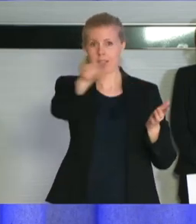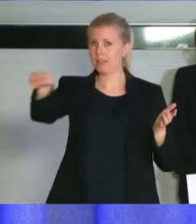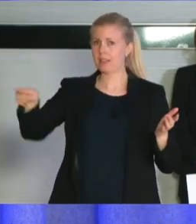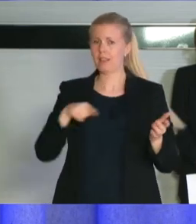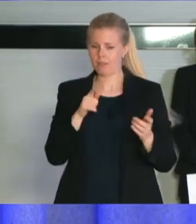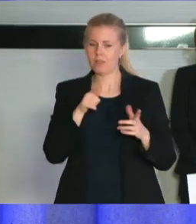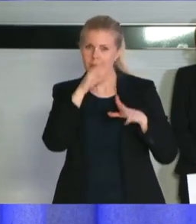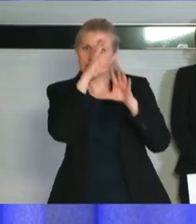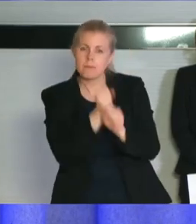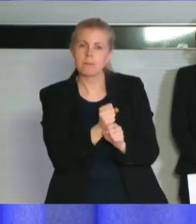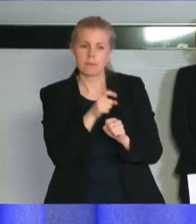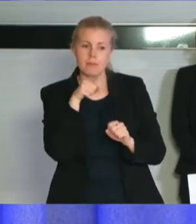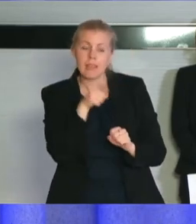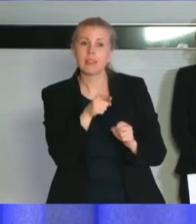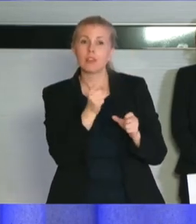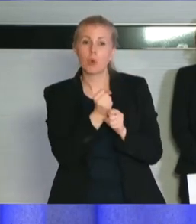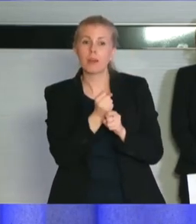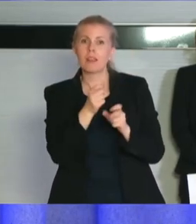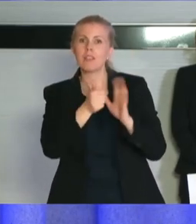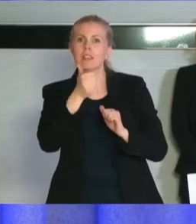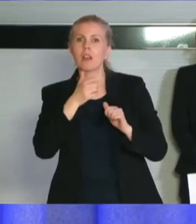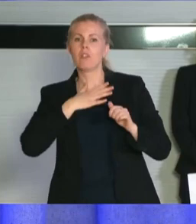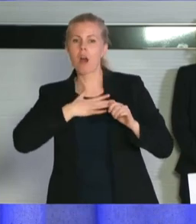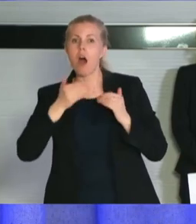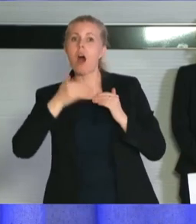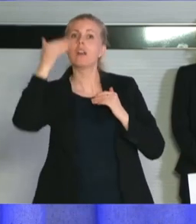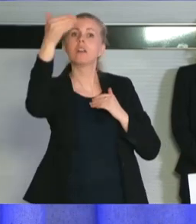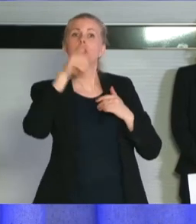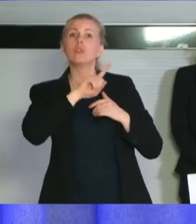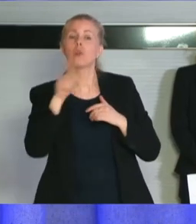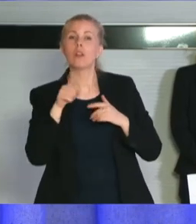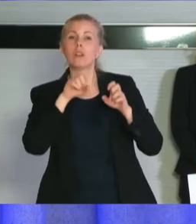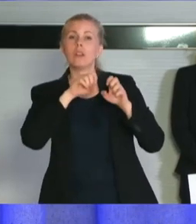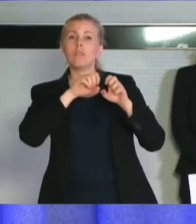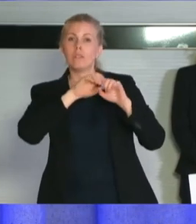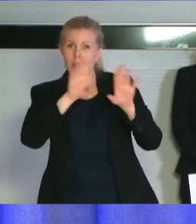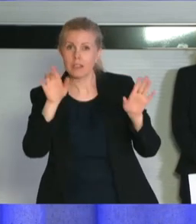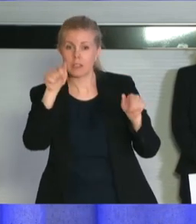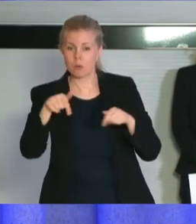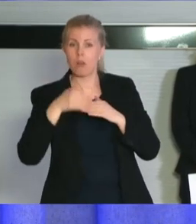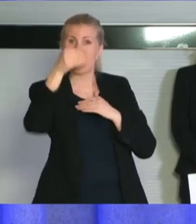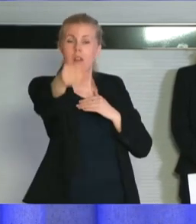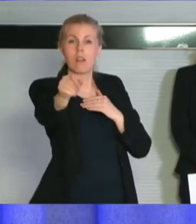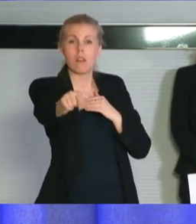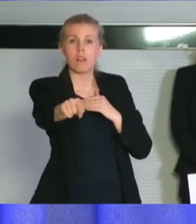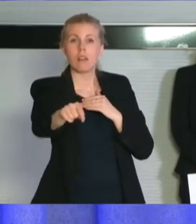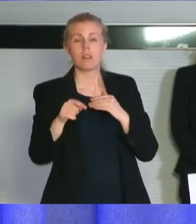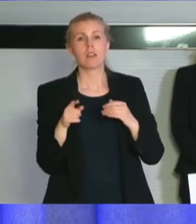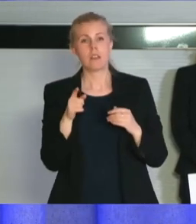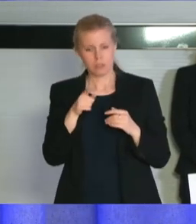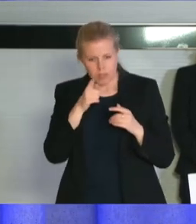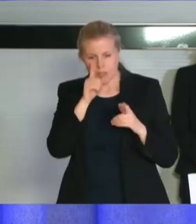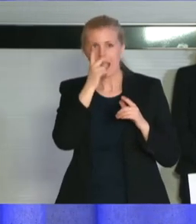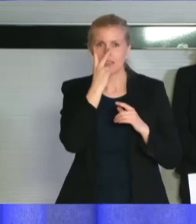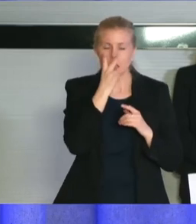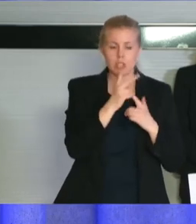opptatt av at jobben skal være der etterpå. Da må vi sørge for at tiltakene våre tar hensyn til smittevern, men samtidig at